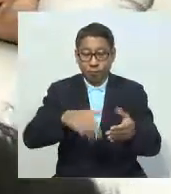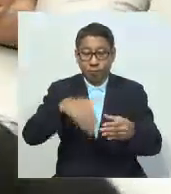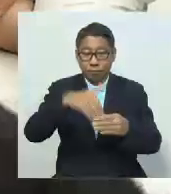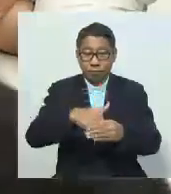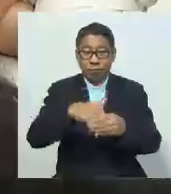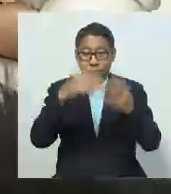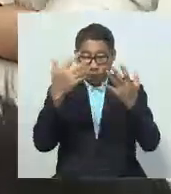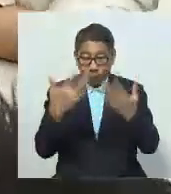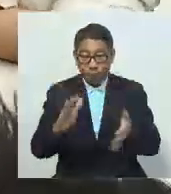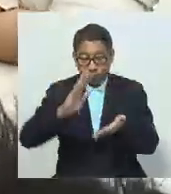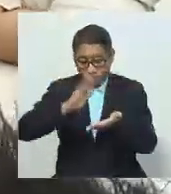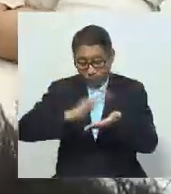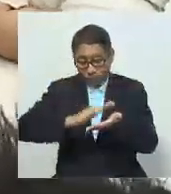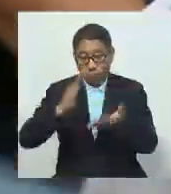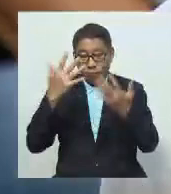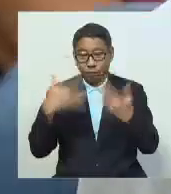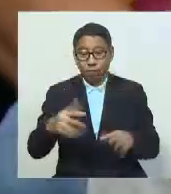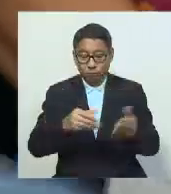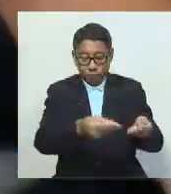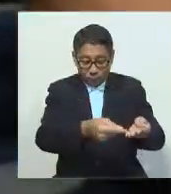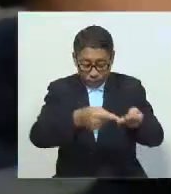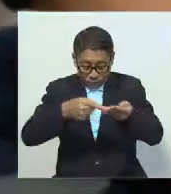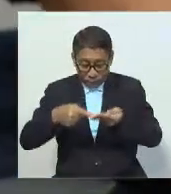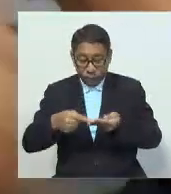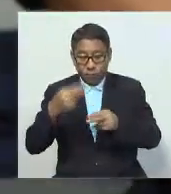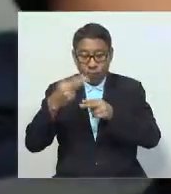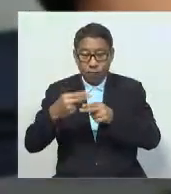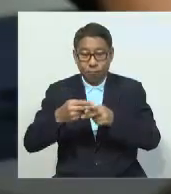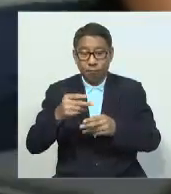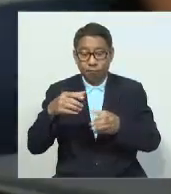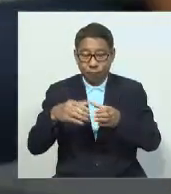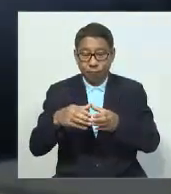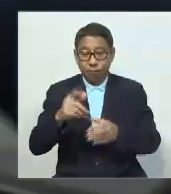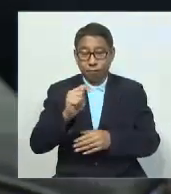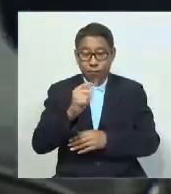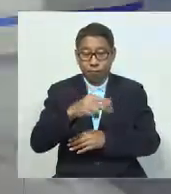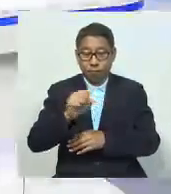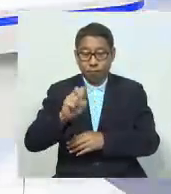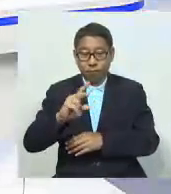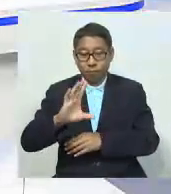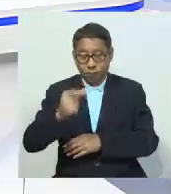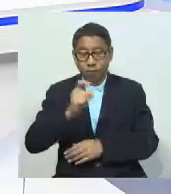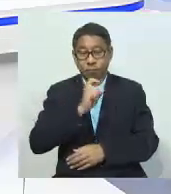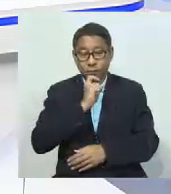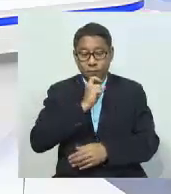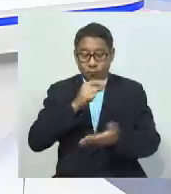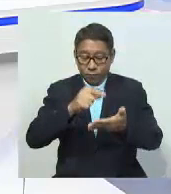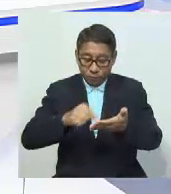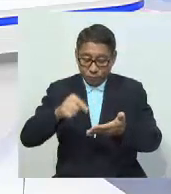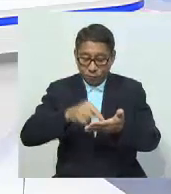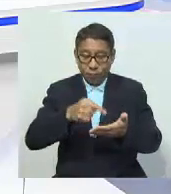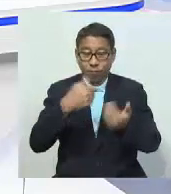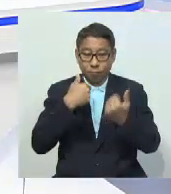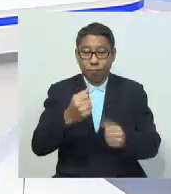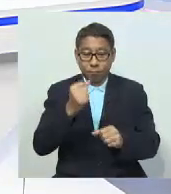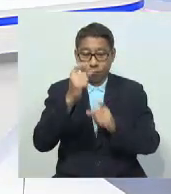ะครับเพราะฉะนั้นในบัตรเลือกตั้งที่คุณผู้ชมจะได้รับเนี่ยจะมีชื่อของพรรคไทยรักษาชาติอยู่ด้วยแต่ว่าถ้าคุณผู้ชมไปกาช่องของพรรคไทยรัก